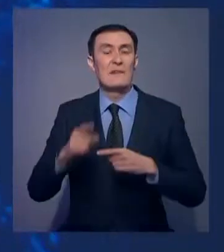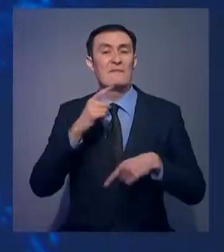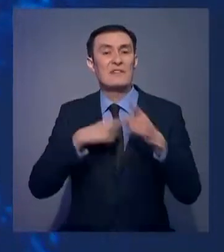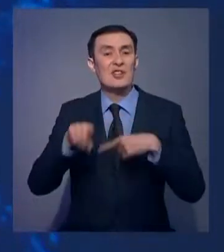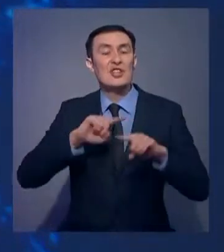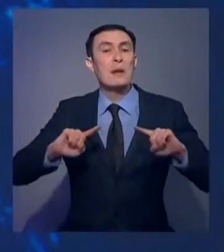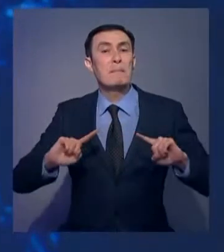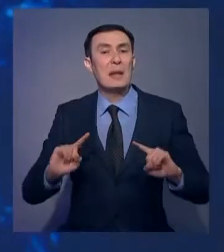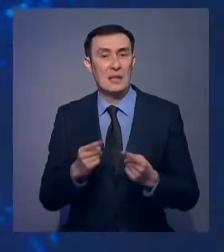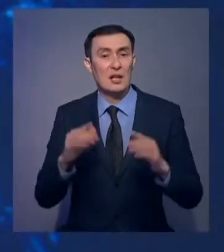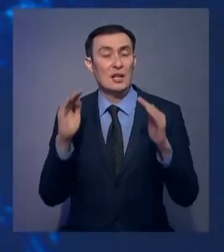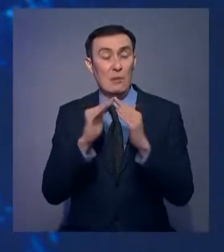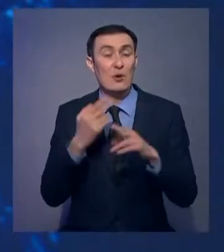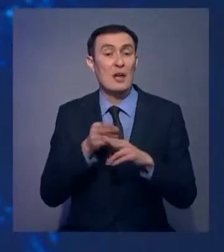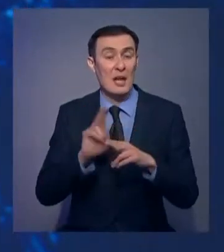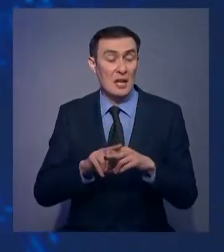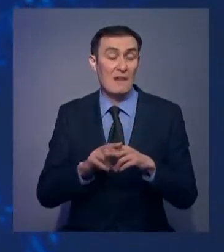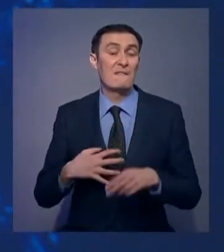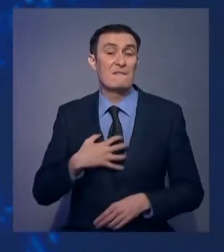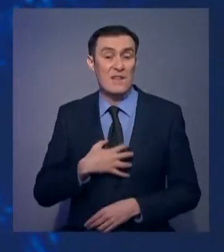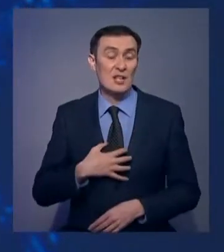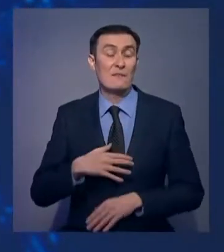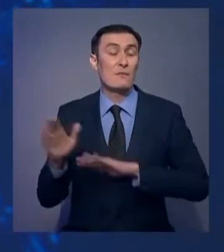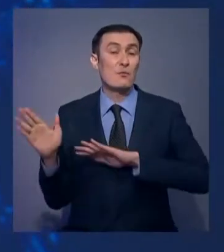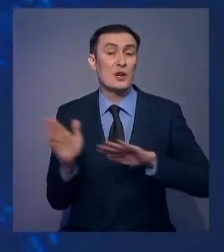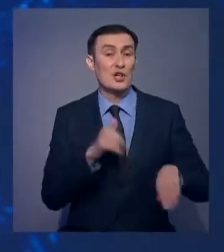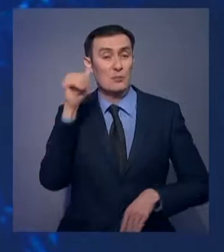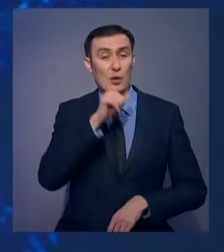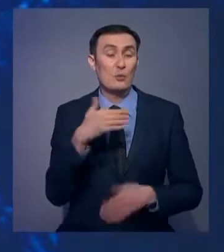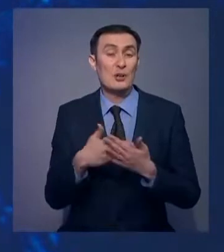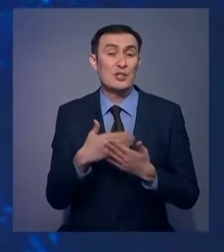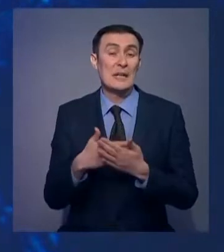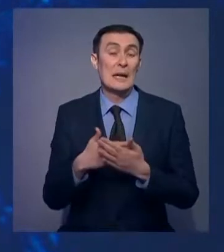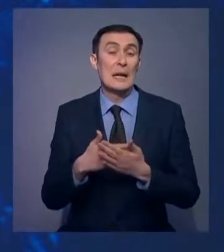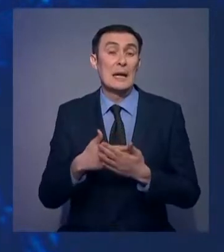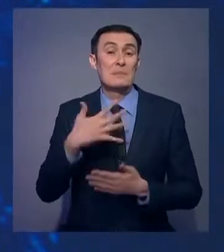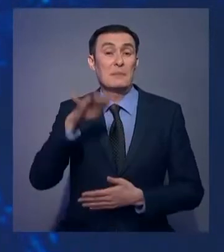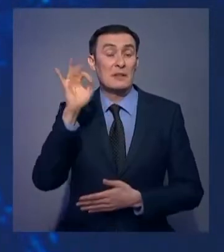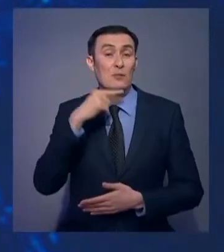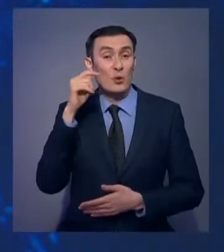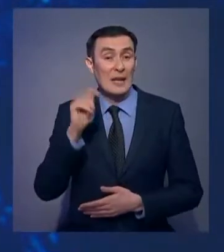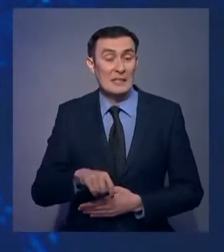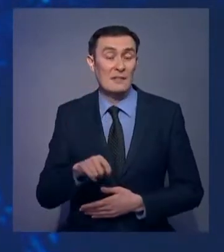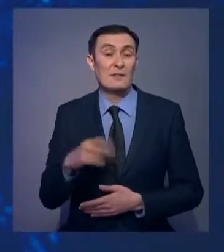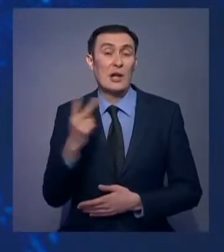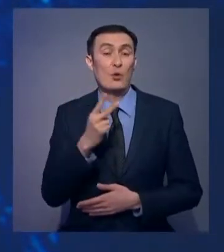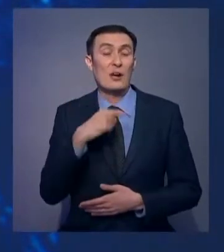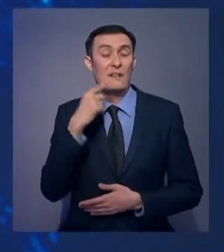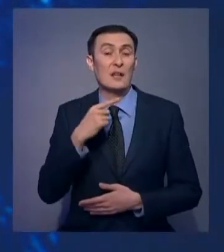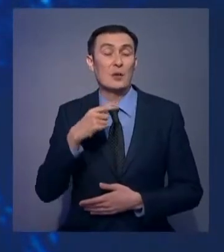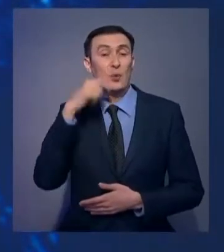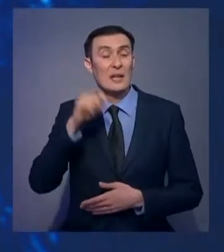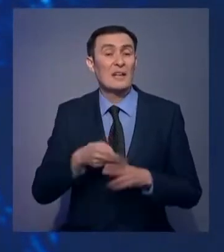Возвращение пленных домой – это событие, считают главным в уходящем году почти половина украинцев. Вторым по важности жители Украины